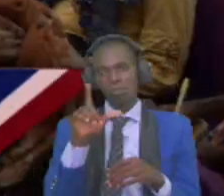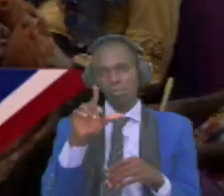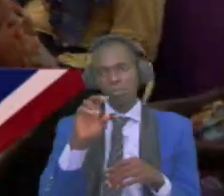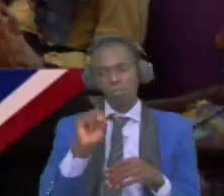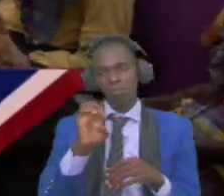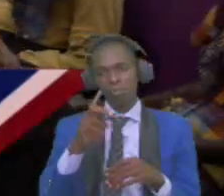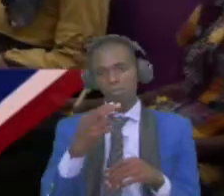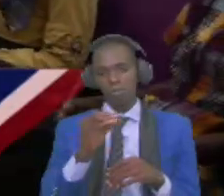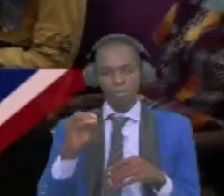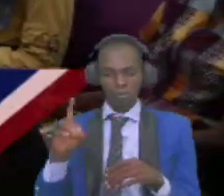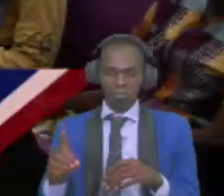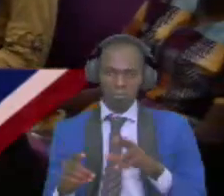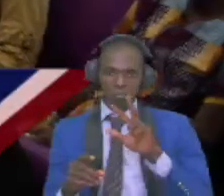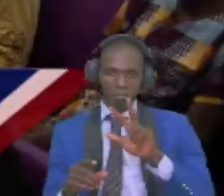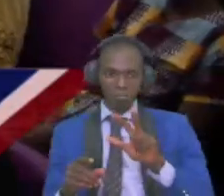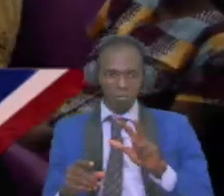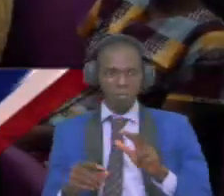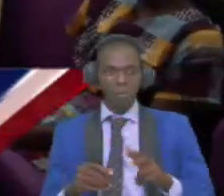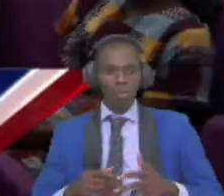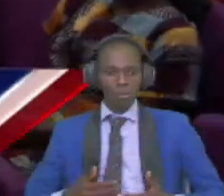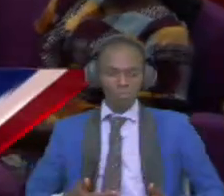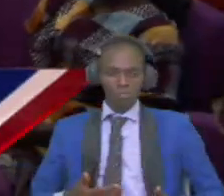et des désirs l'a soumis